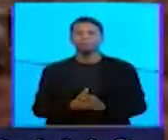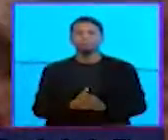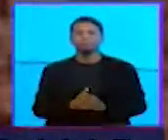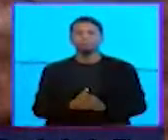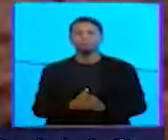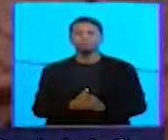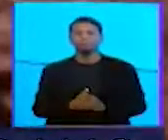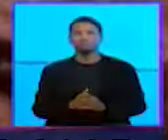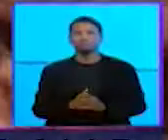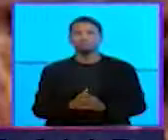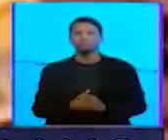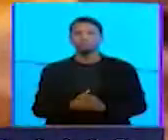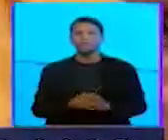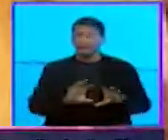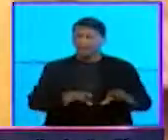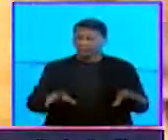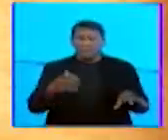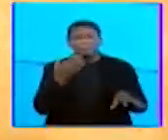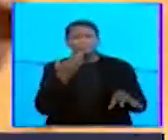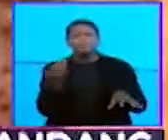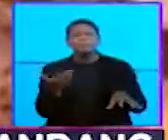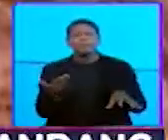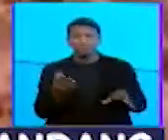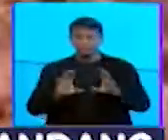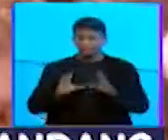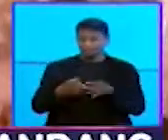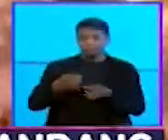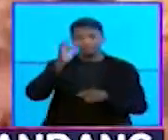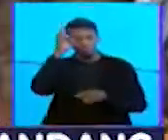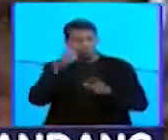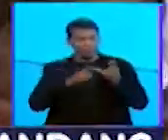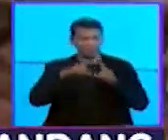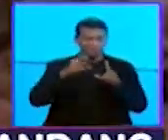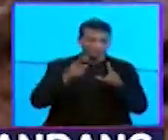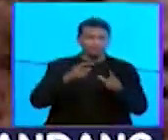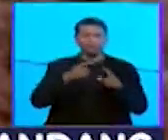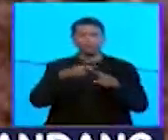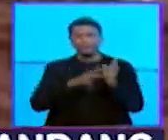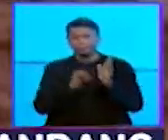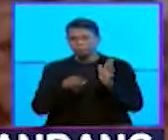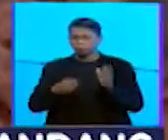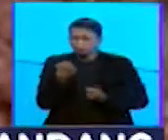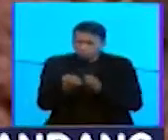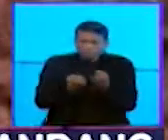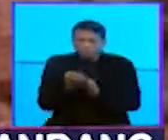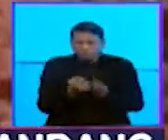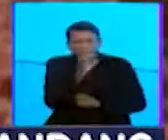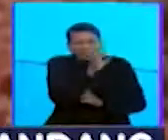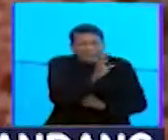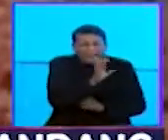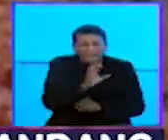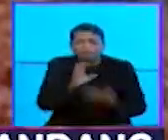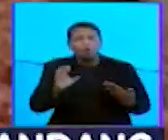Dengan peralatan seadanya, sejumlah relawan dan warga Desa Lipang, Kecamatan Alor Timur, Nusa Tenggara Timur, mencari korban yang hilang